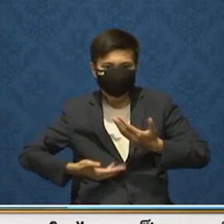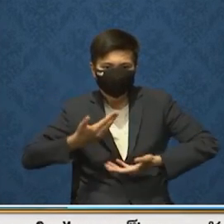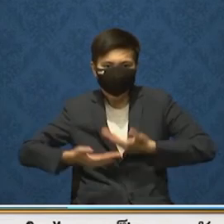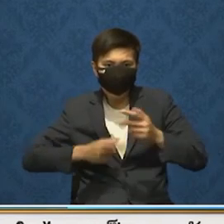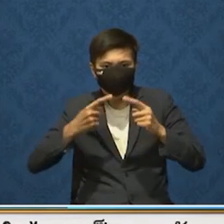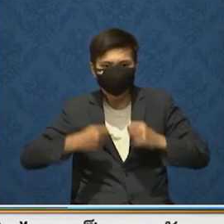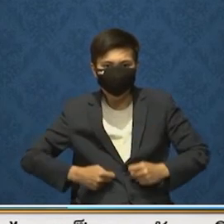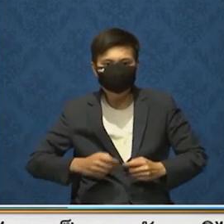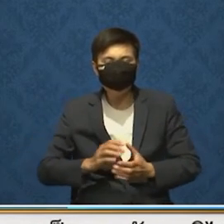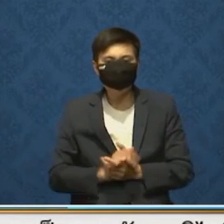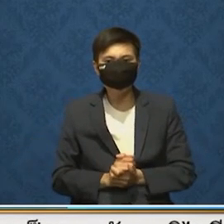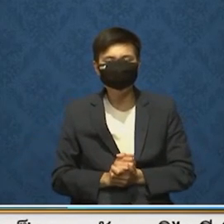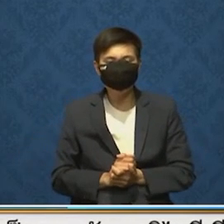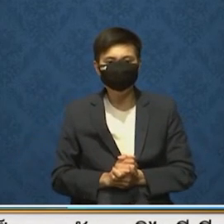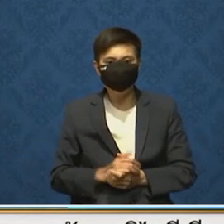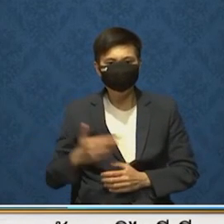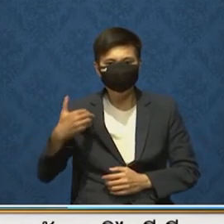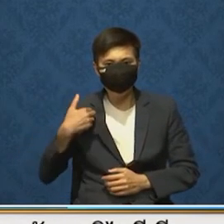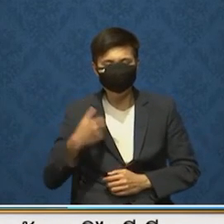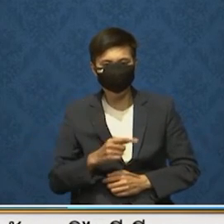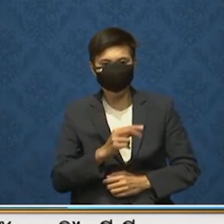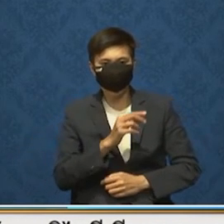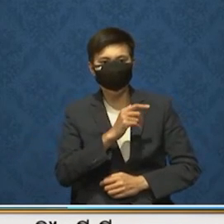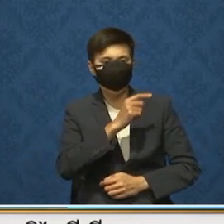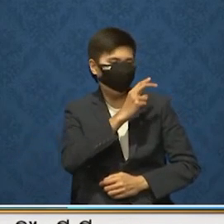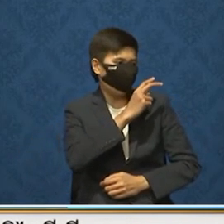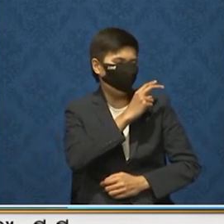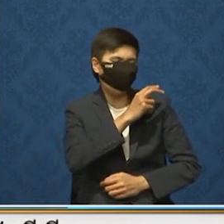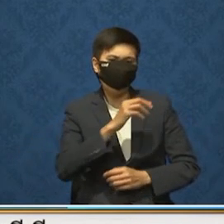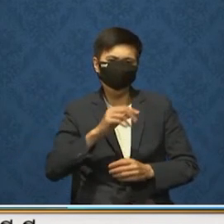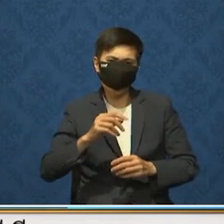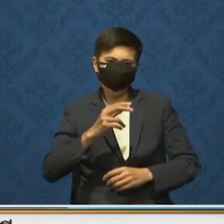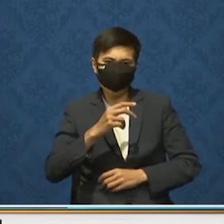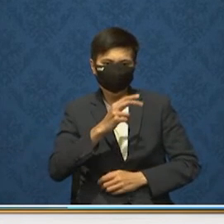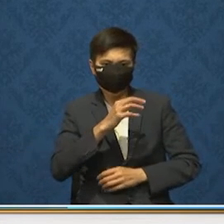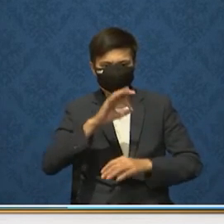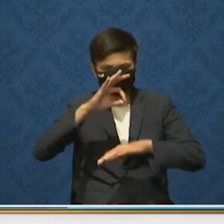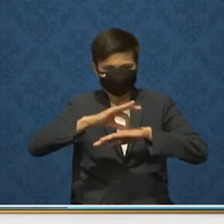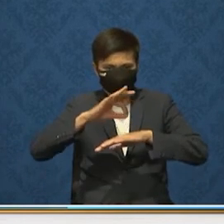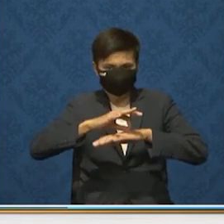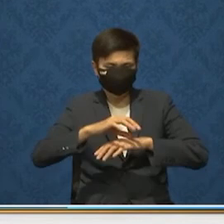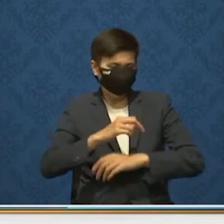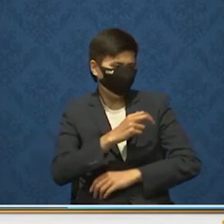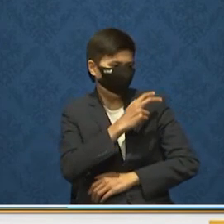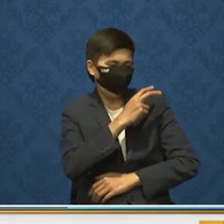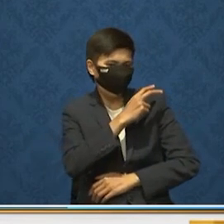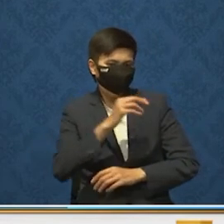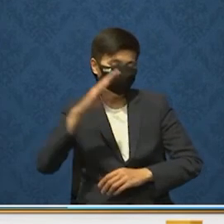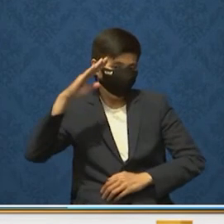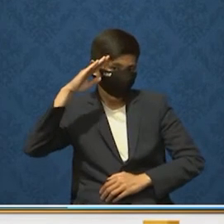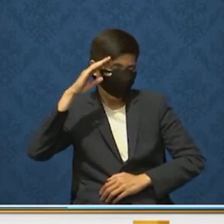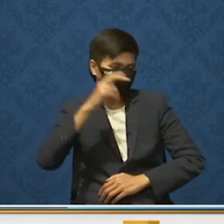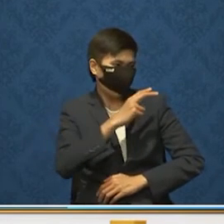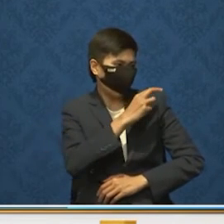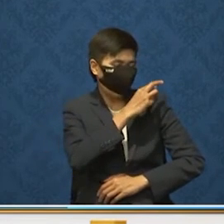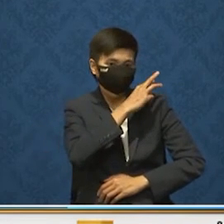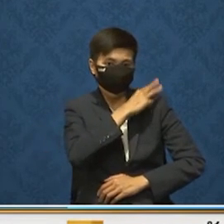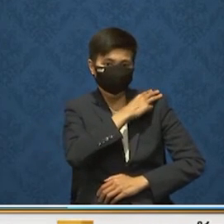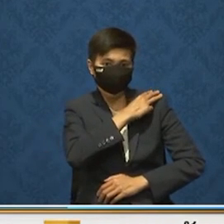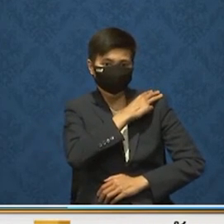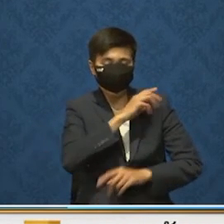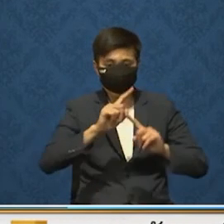ระทานมียดผลตำบริงเแค่ 2 คนแต่ถ้าหารมไป 100